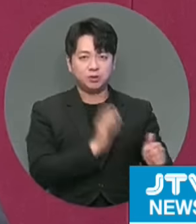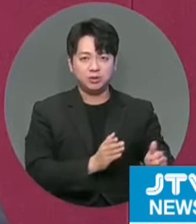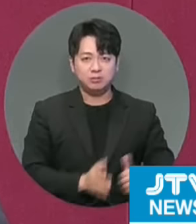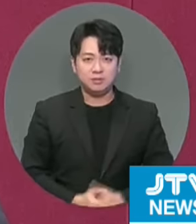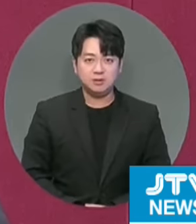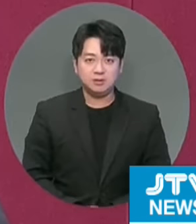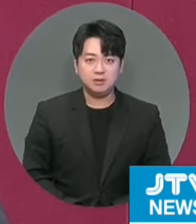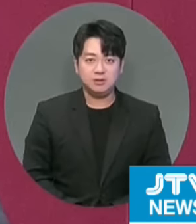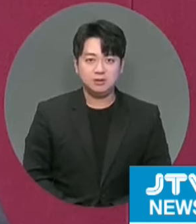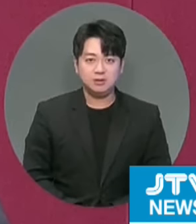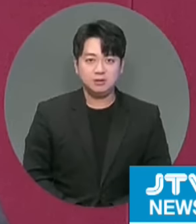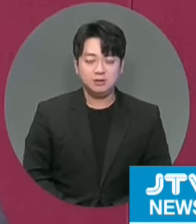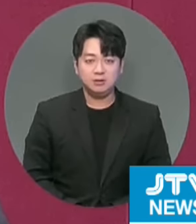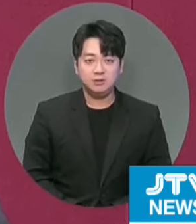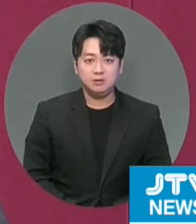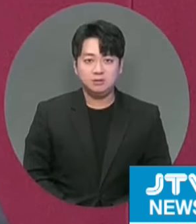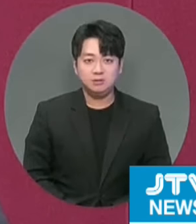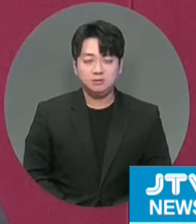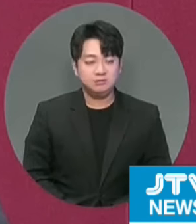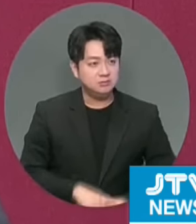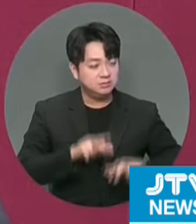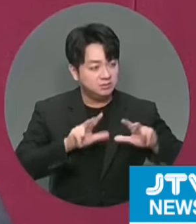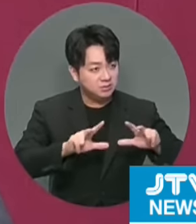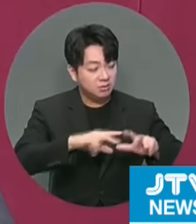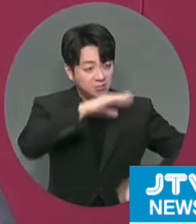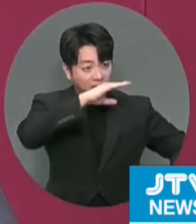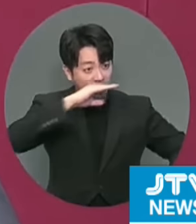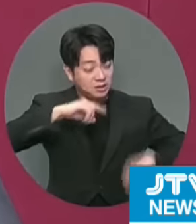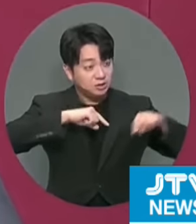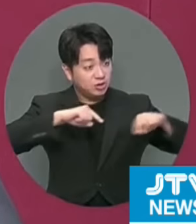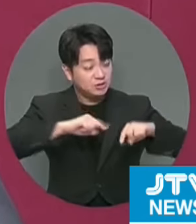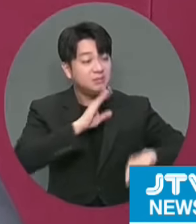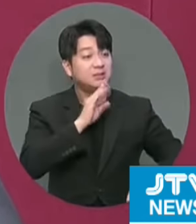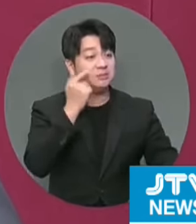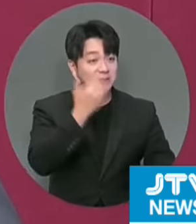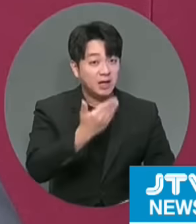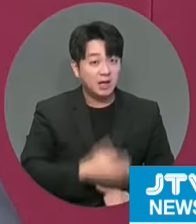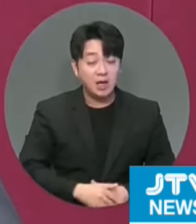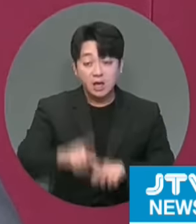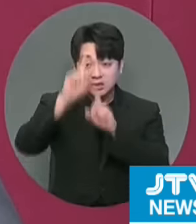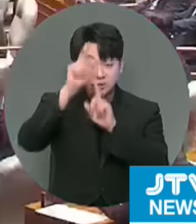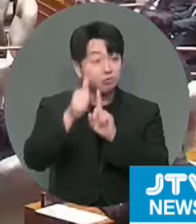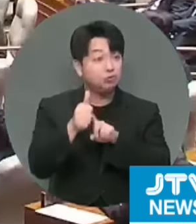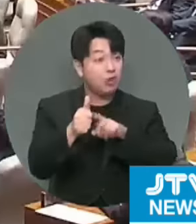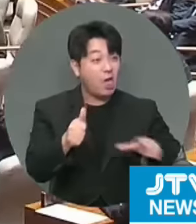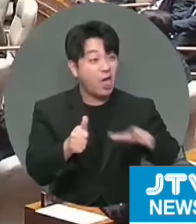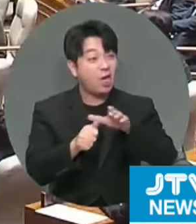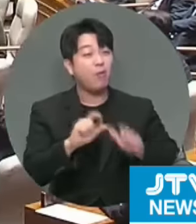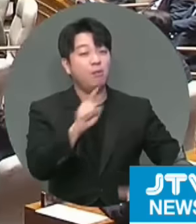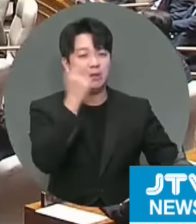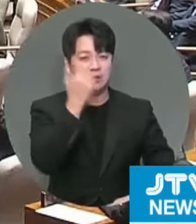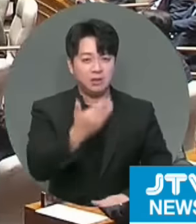이것이 정의로운 국정운영 방법입니까? 이준석 위원장에게 어떻게 했습니까?